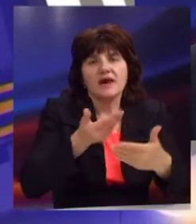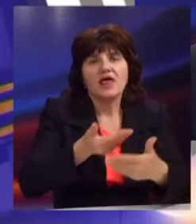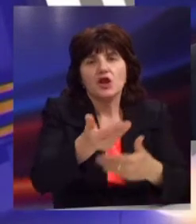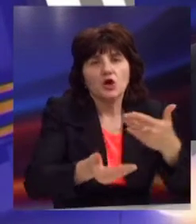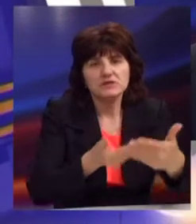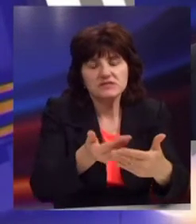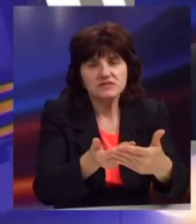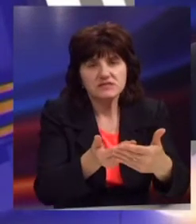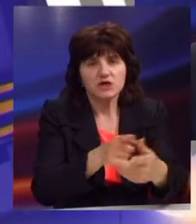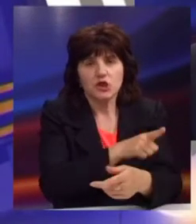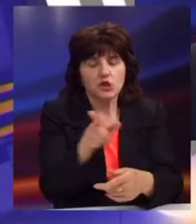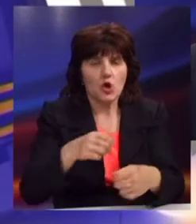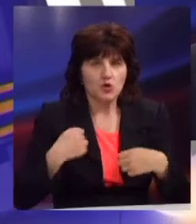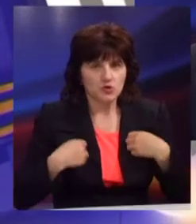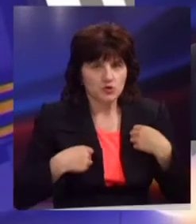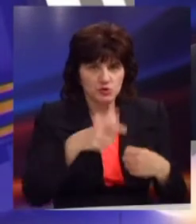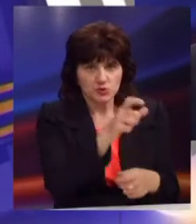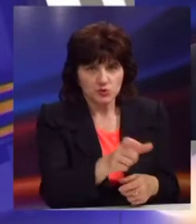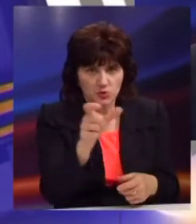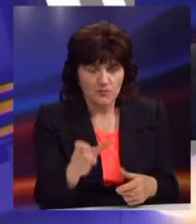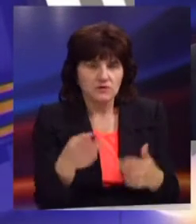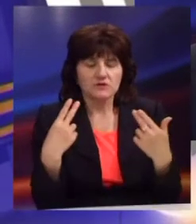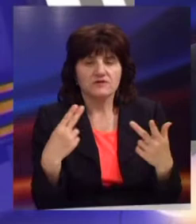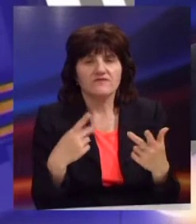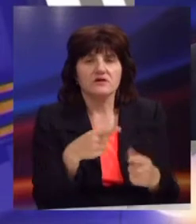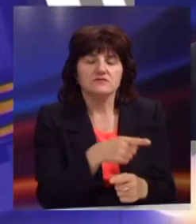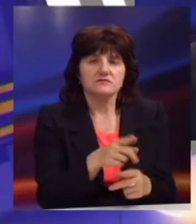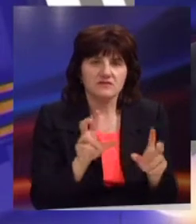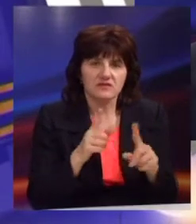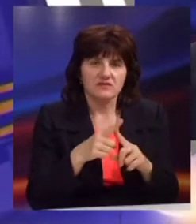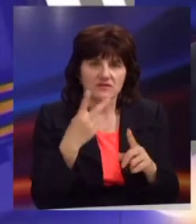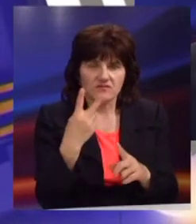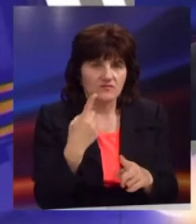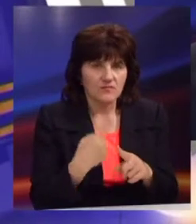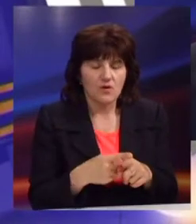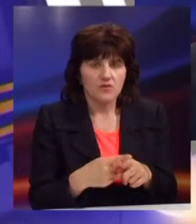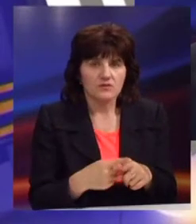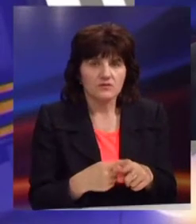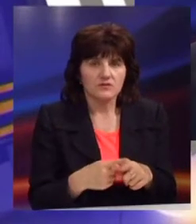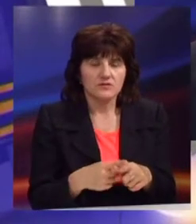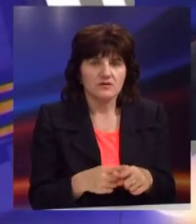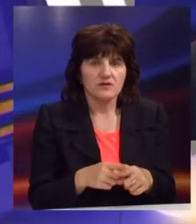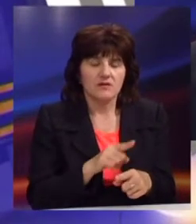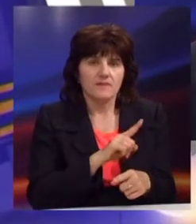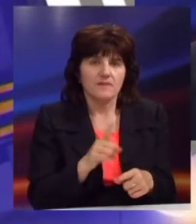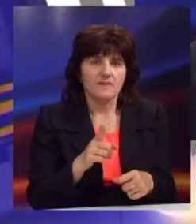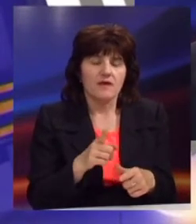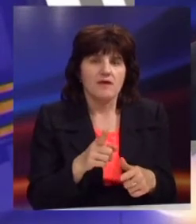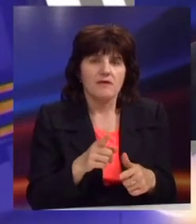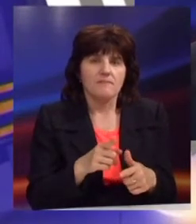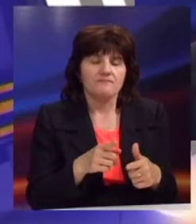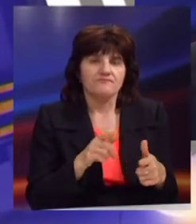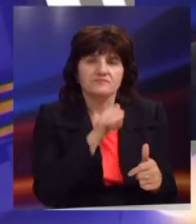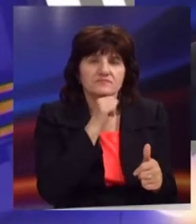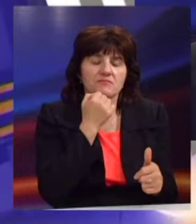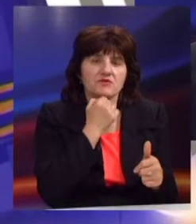te informacije stižu do Subotičana. Vi tu imate značajnu ulogu jer na pravovremen način nepristrasno